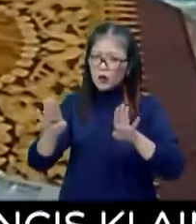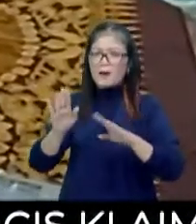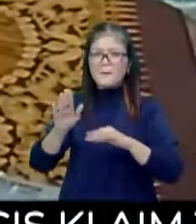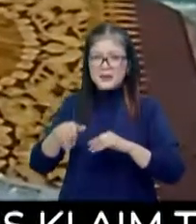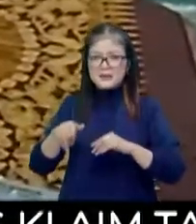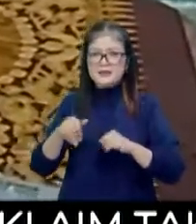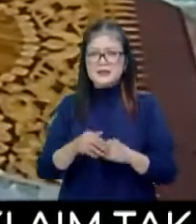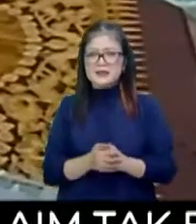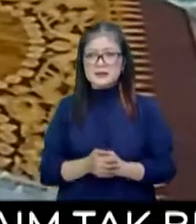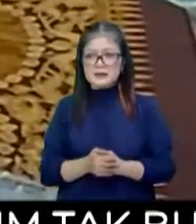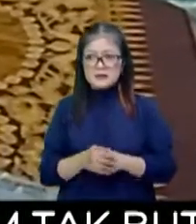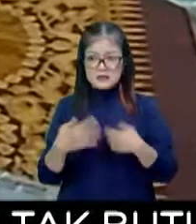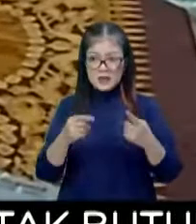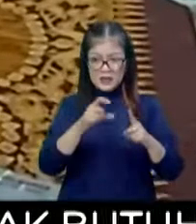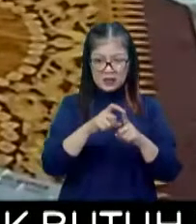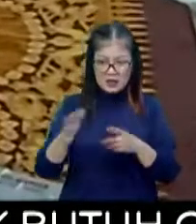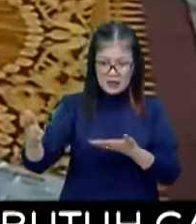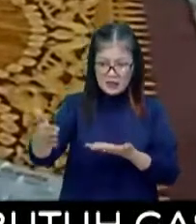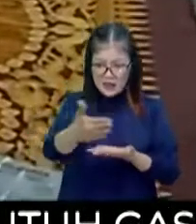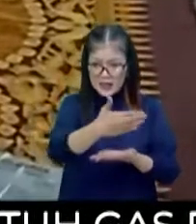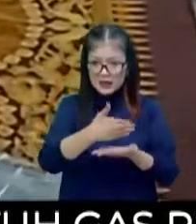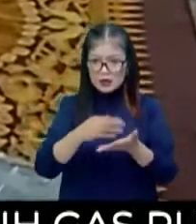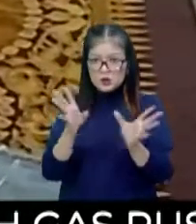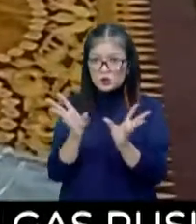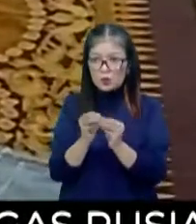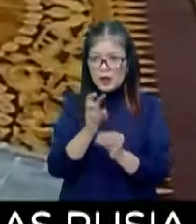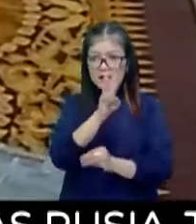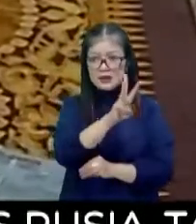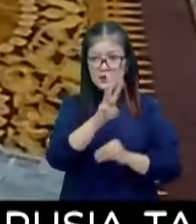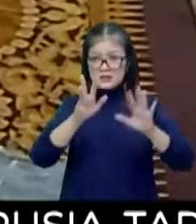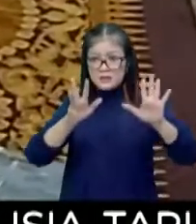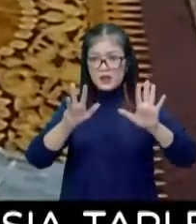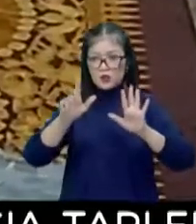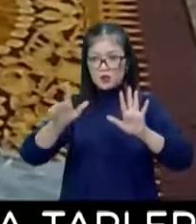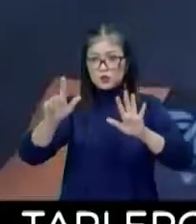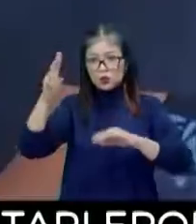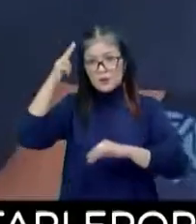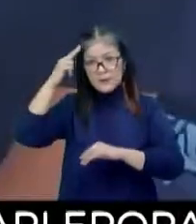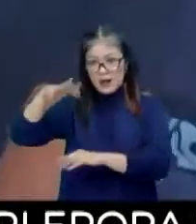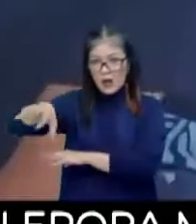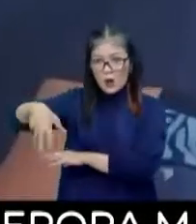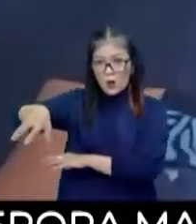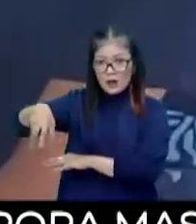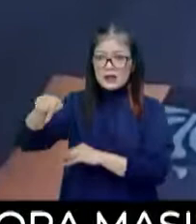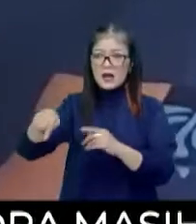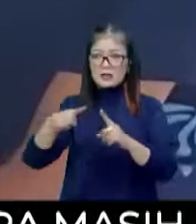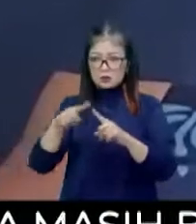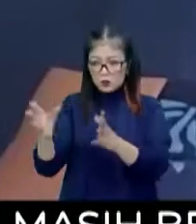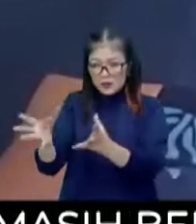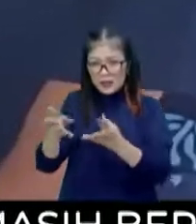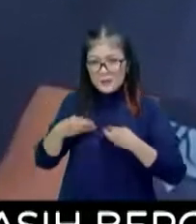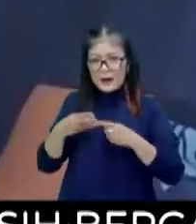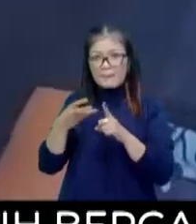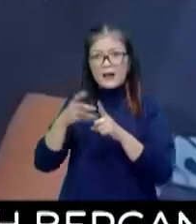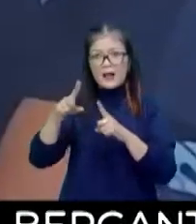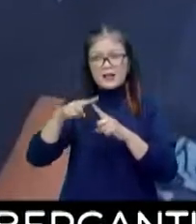data, untuk Kecamatan Bebandem terdapat sebanyak 3.970 kepala keluarga penerima BLT. Dari jumlah ini, tercatat